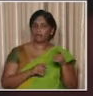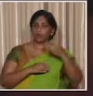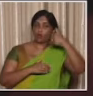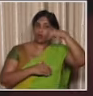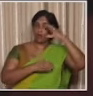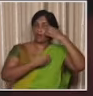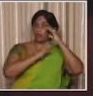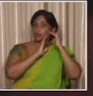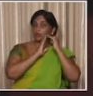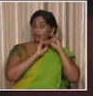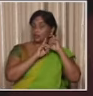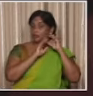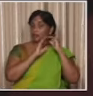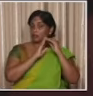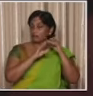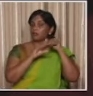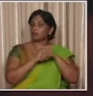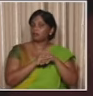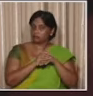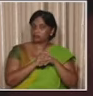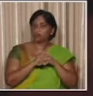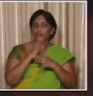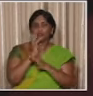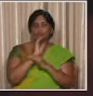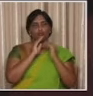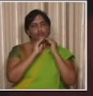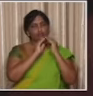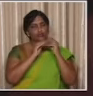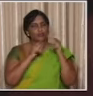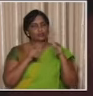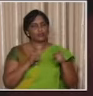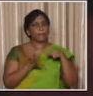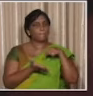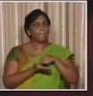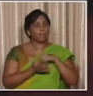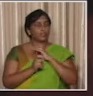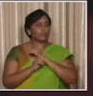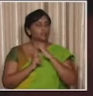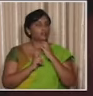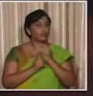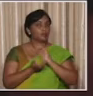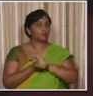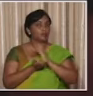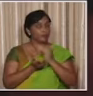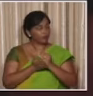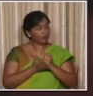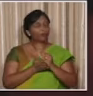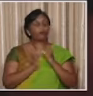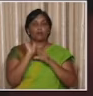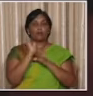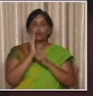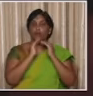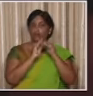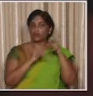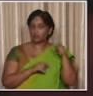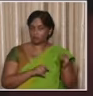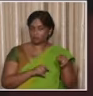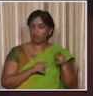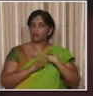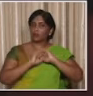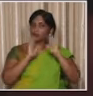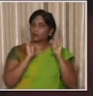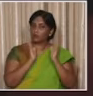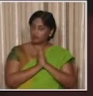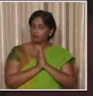විද්‍යා දෙපාර්තමේන්තුව යටතේ කෞතුකාගාර තියෙනවා. මධ්‍යම සංස්කෘතික අරමුදල යටතේ කෞතුකාගාර තියෙනවා. මේ